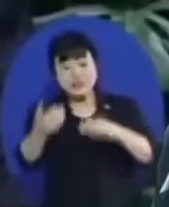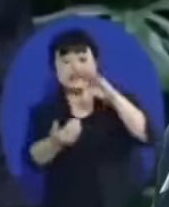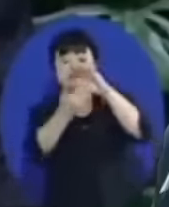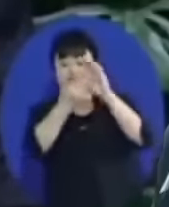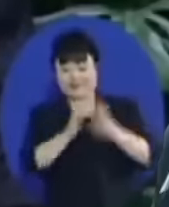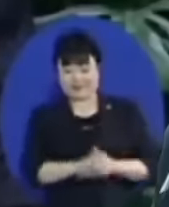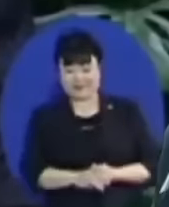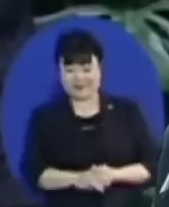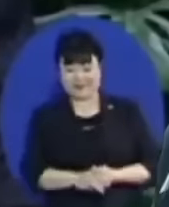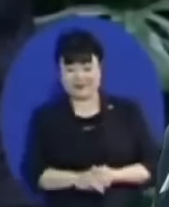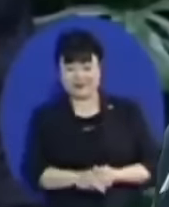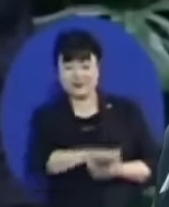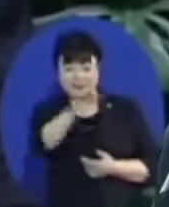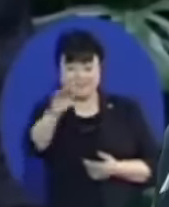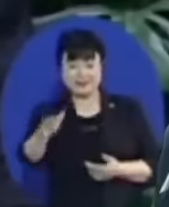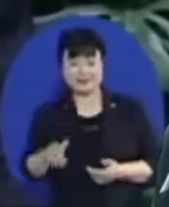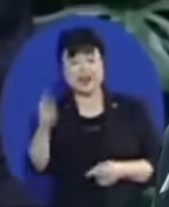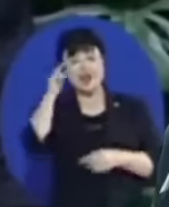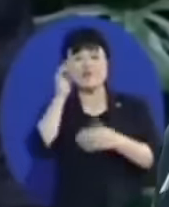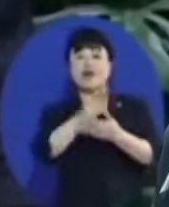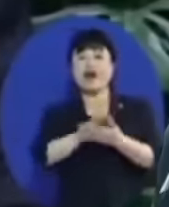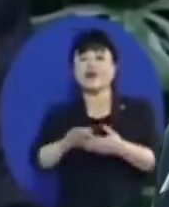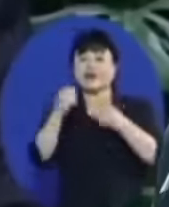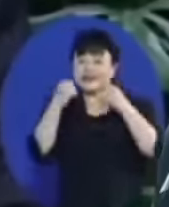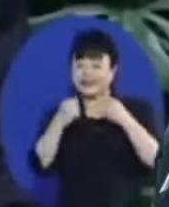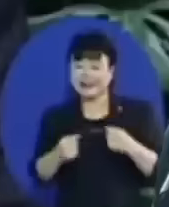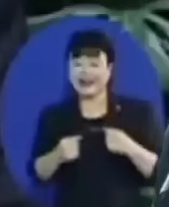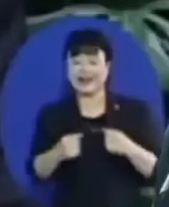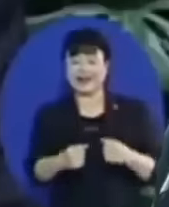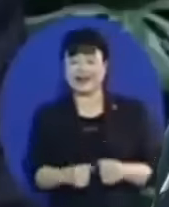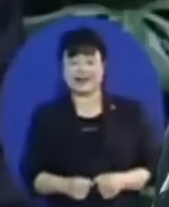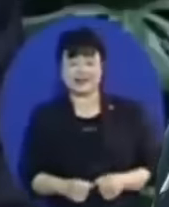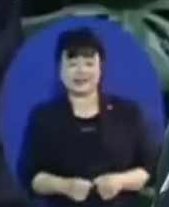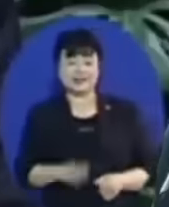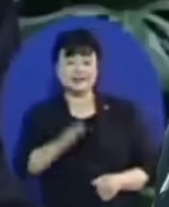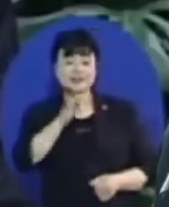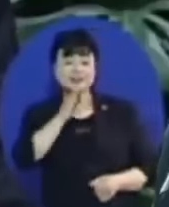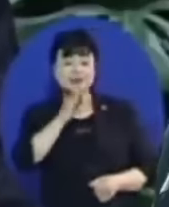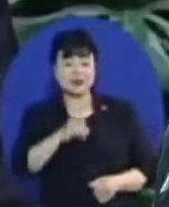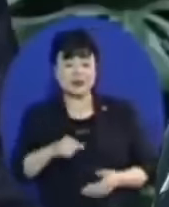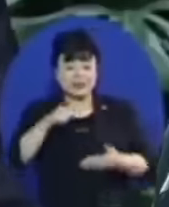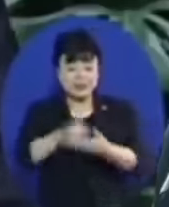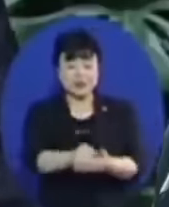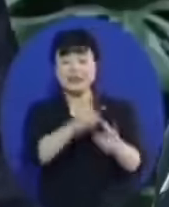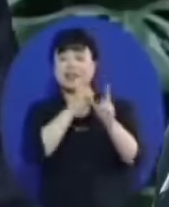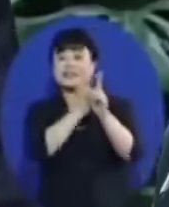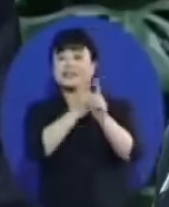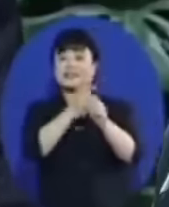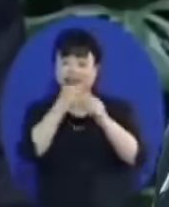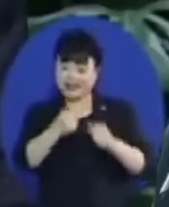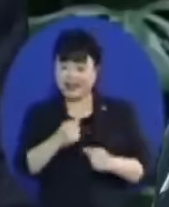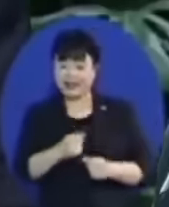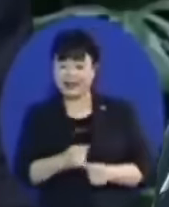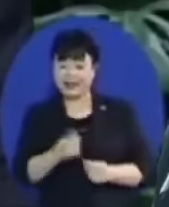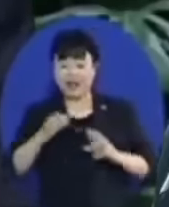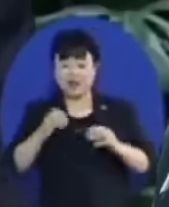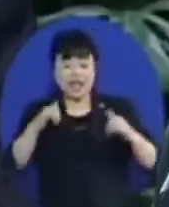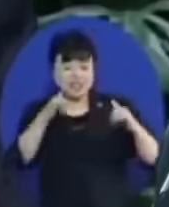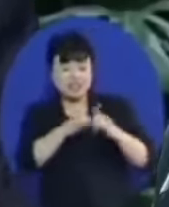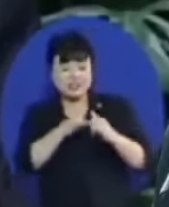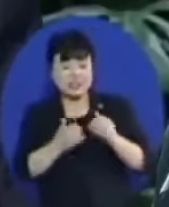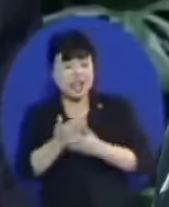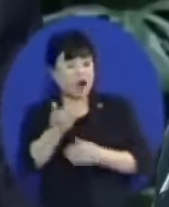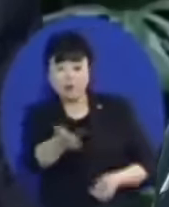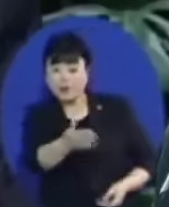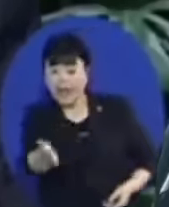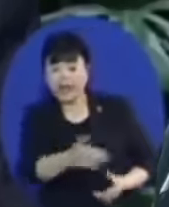것입니다. 우리는 평화롭게 산다. 우리는 전쟁에서 승리하고 산다. 한국의 전쟁은 일어나지